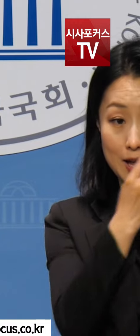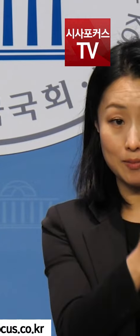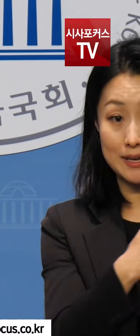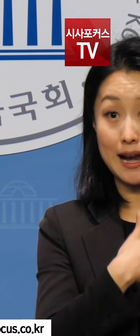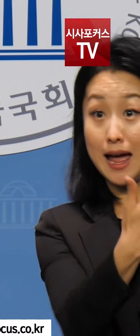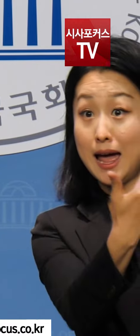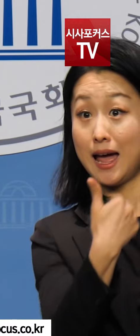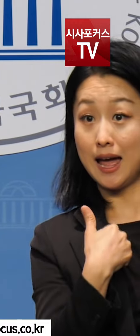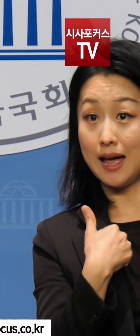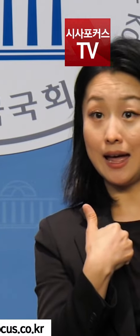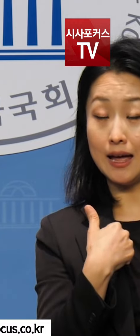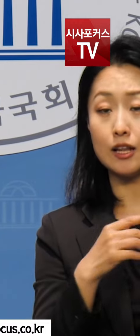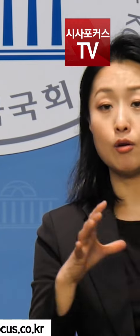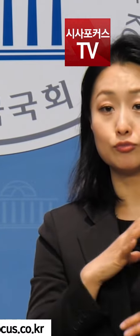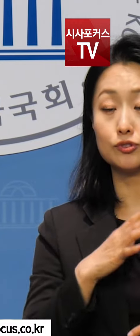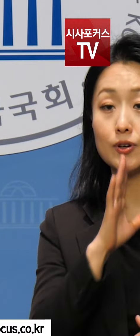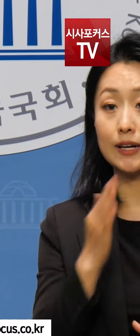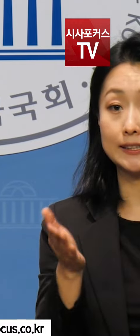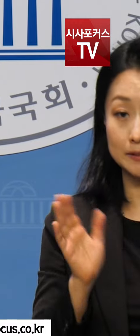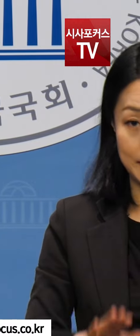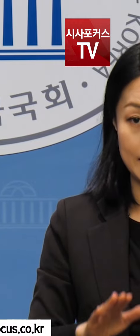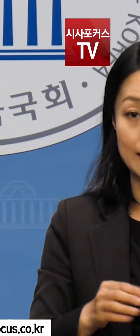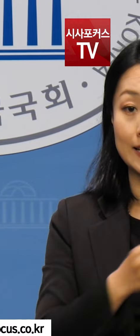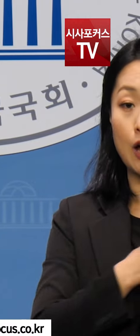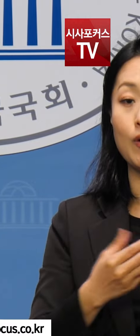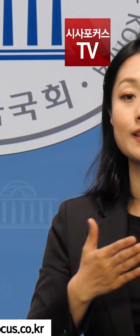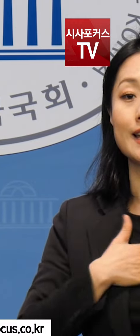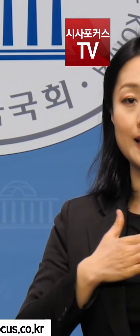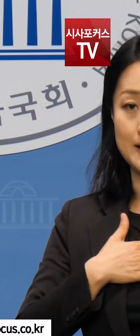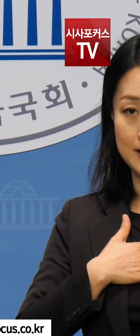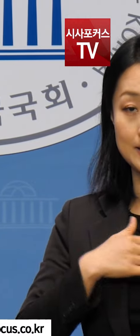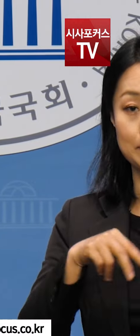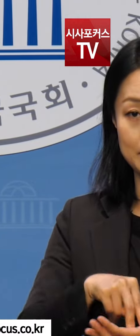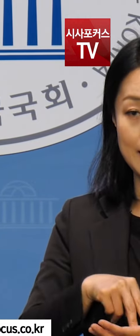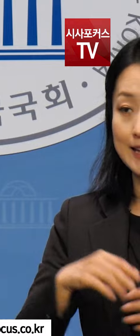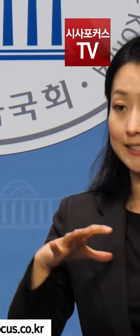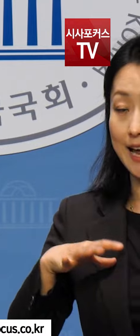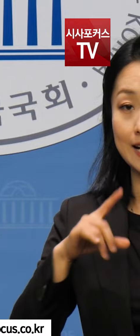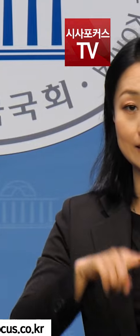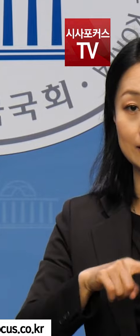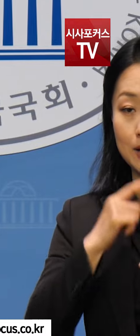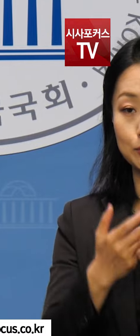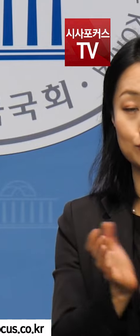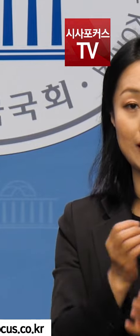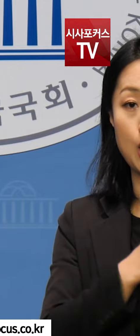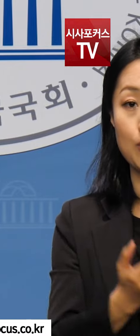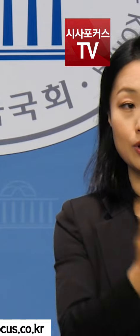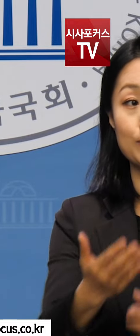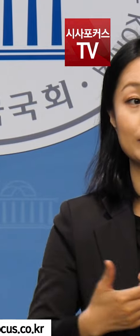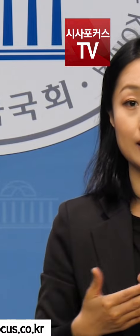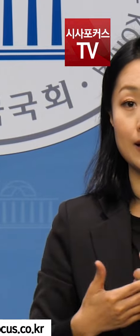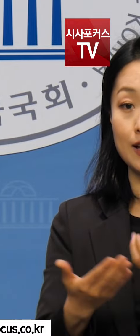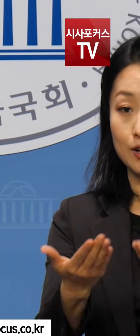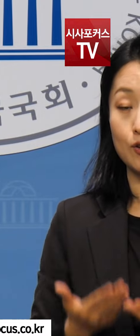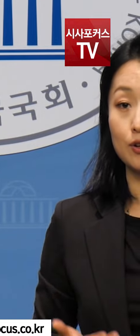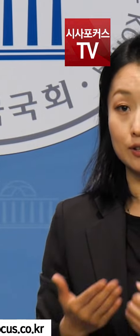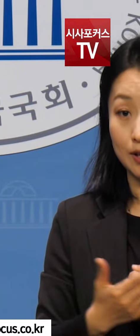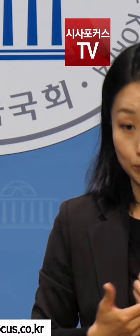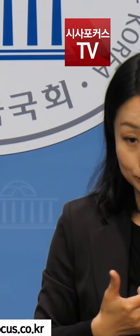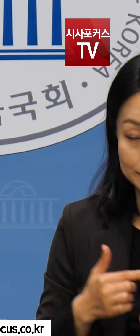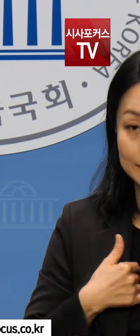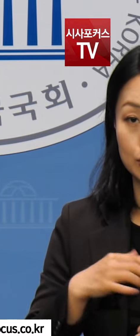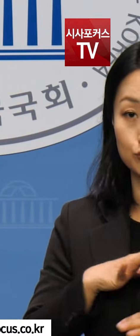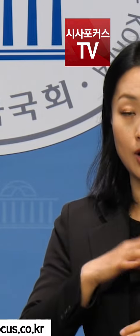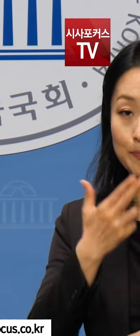칼날이 저 역시 두려웠습니다. 하지만 당원의 한 사람으로서 자랑스러운 우리 민주당원이 함께 했기에 두려움을